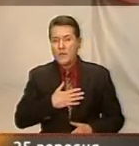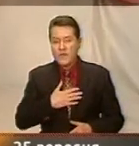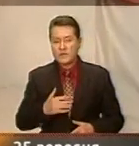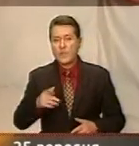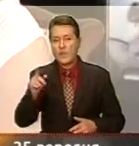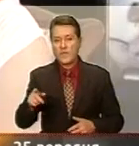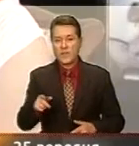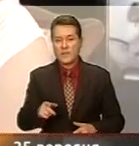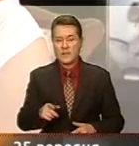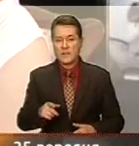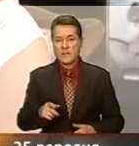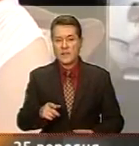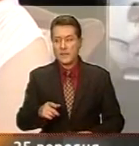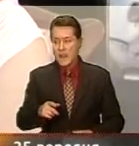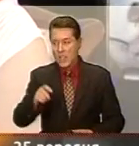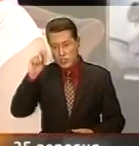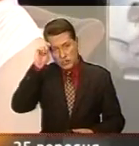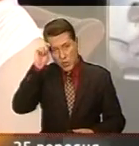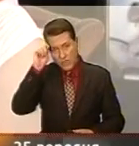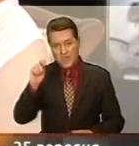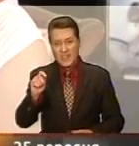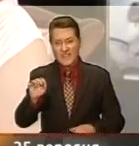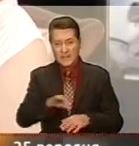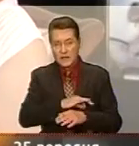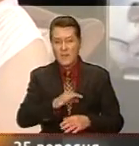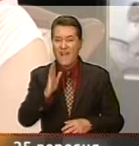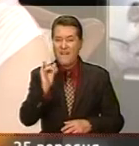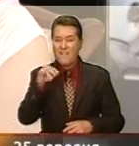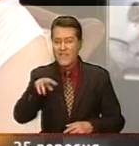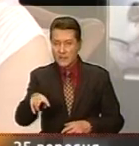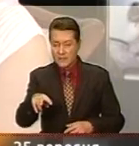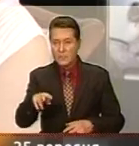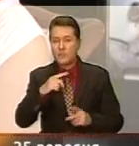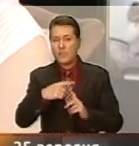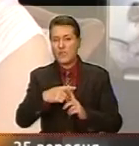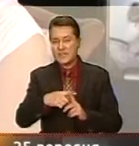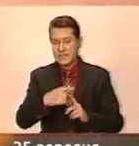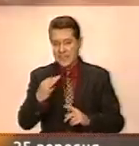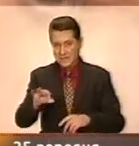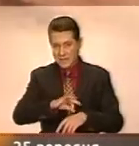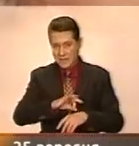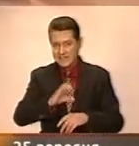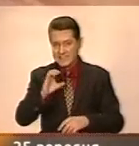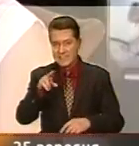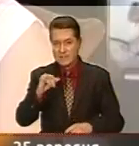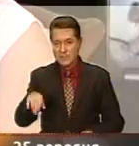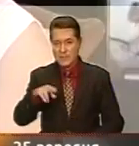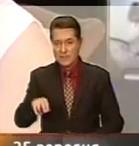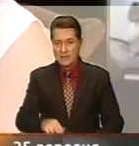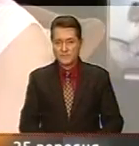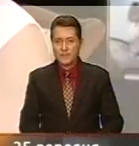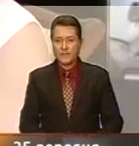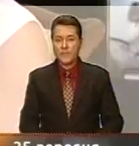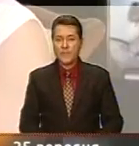ВІЛ позитивний. Коли я Анютку рожала, зайшов случайно врач-інфекціоніст. А, говорить, це жена, говорить, цього, говорить, з підозного. Тобі